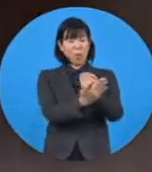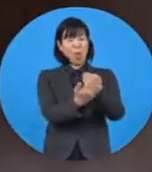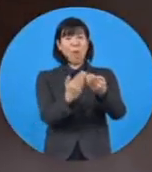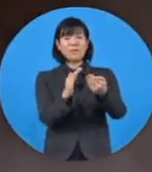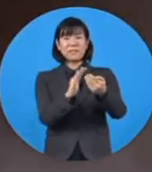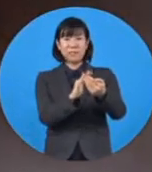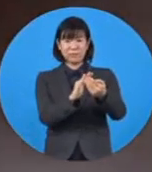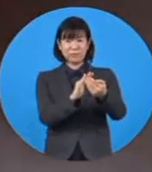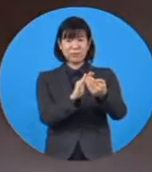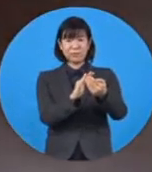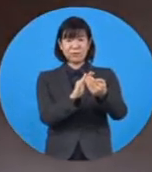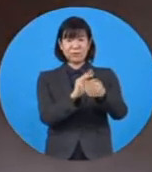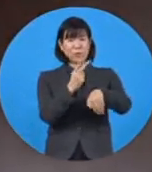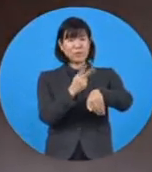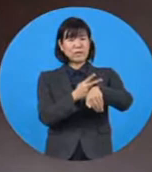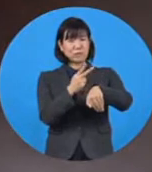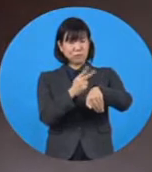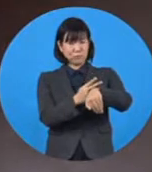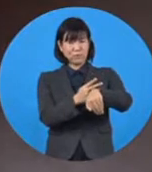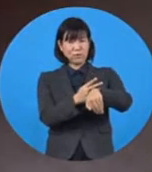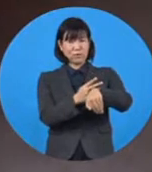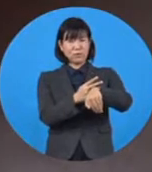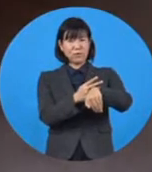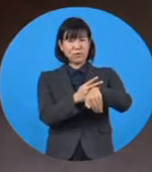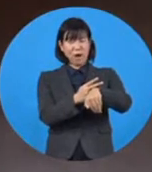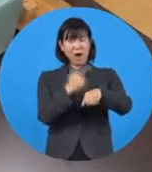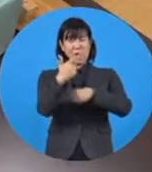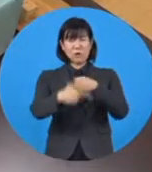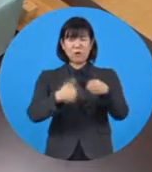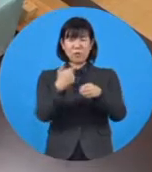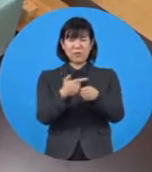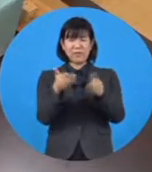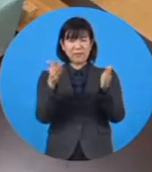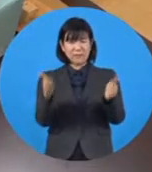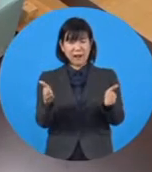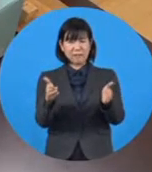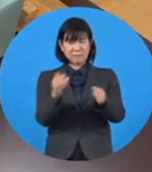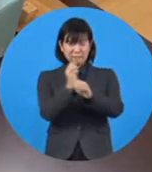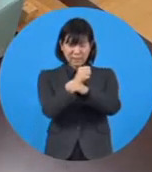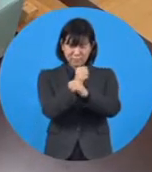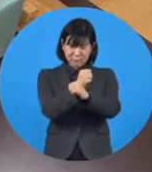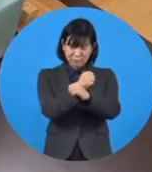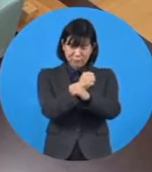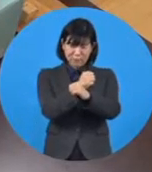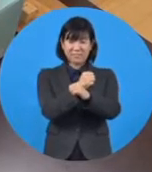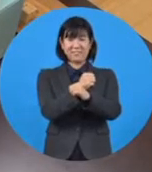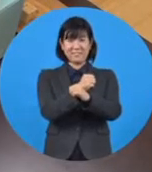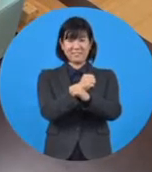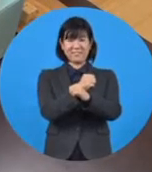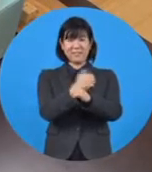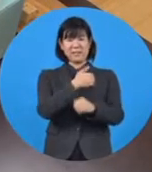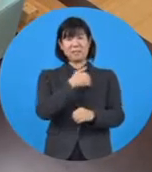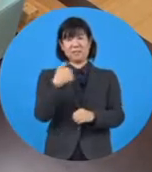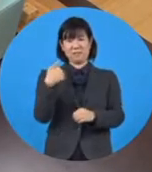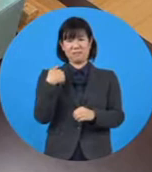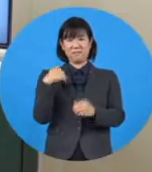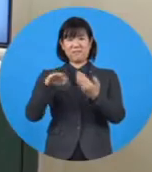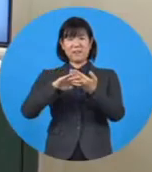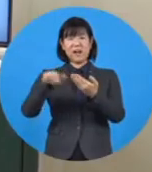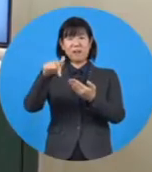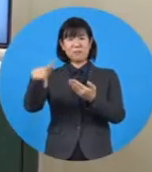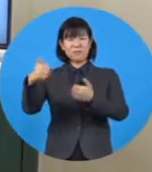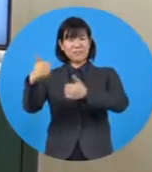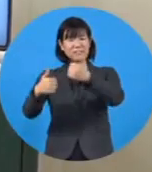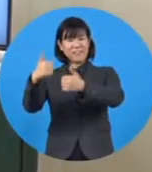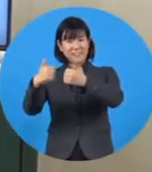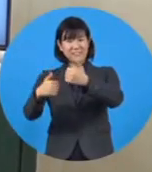コーティングの技術、塗装の技術になるんですけど発想から大体6年ぐらいかけて開発して外部機関で、まあ、テストしても